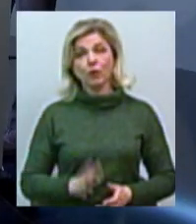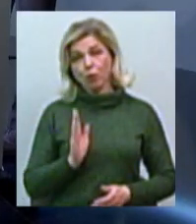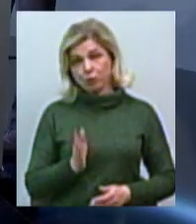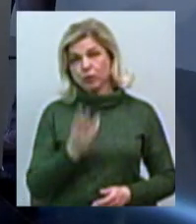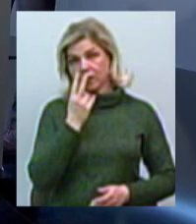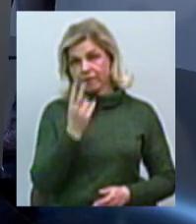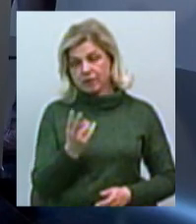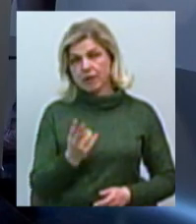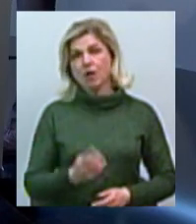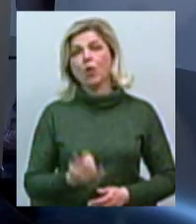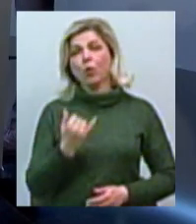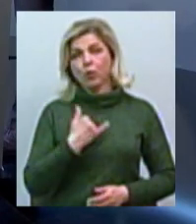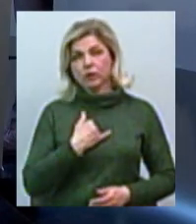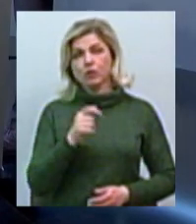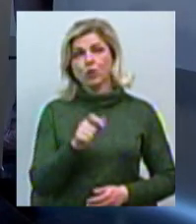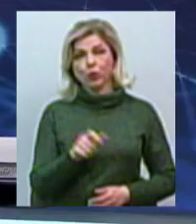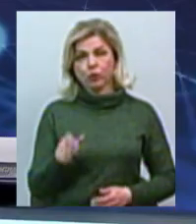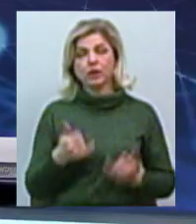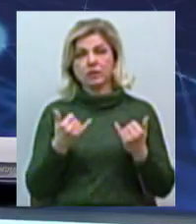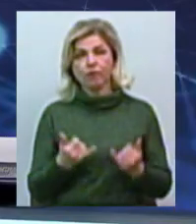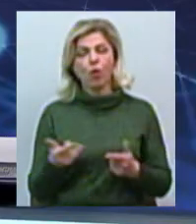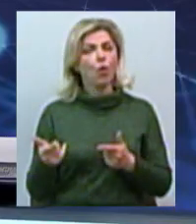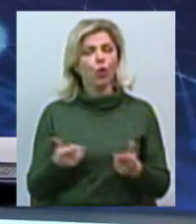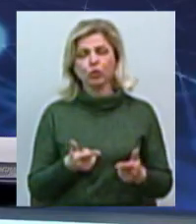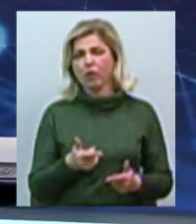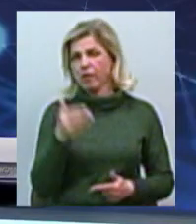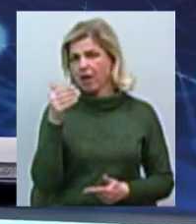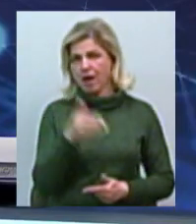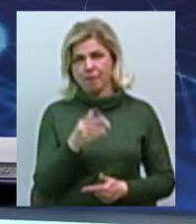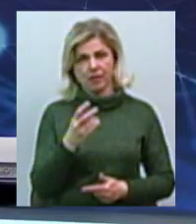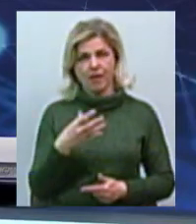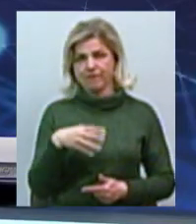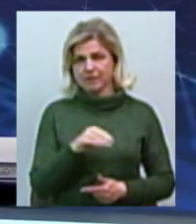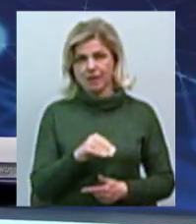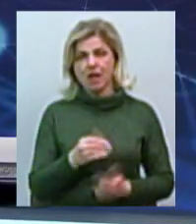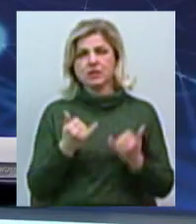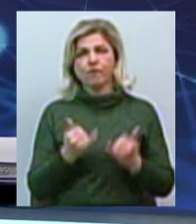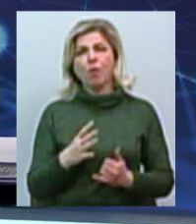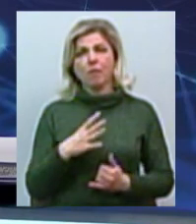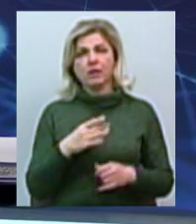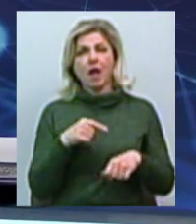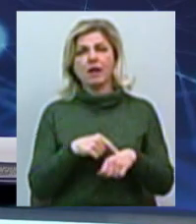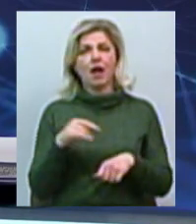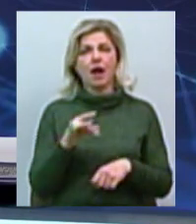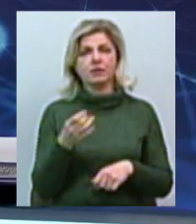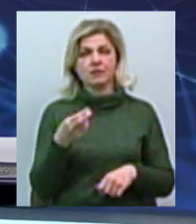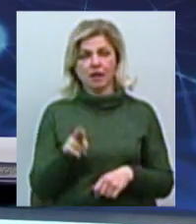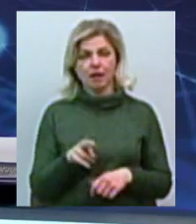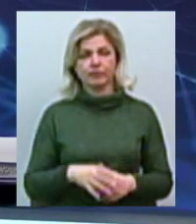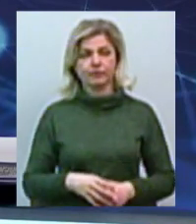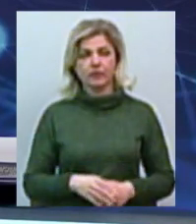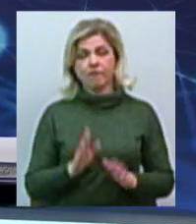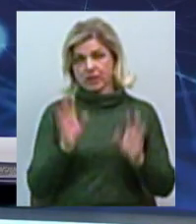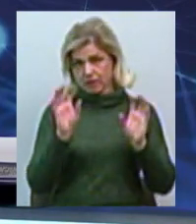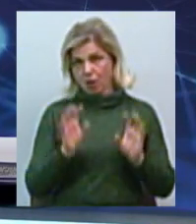дивитися. А у нас люди сьогодні готові на все. От сьогодні була реакція, ми зібралися. В законних межах? В